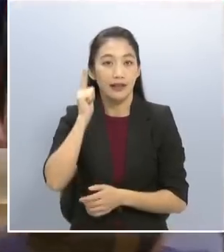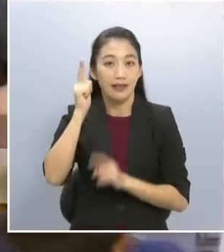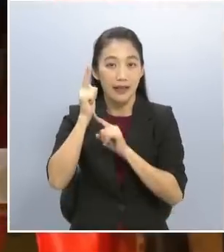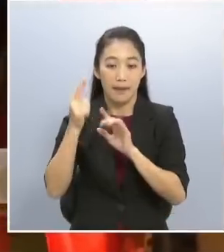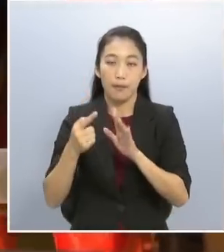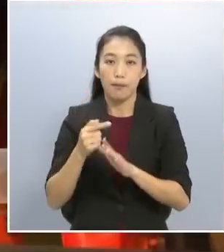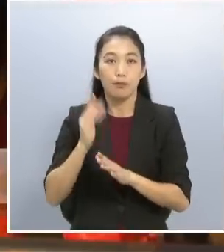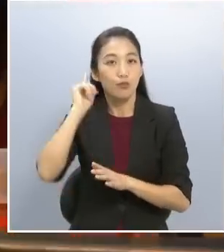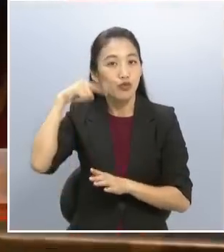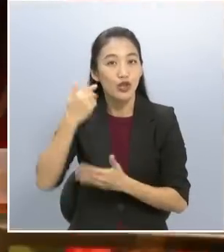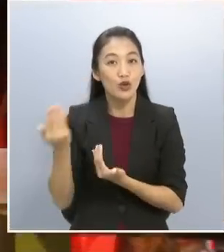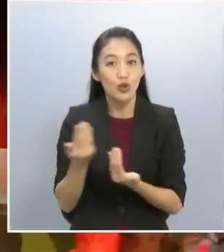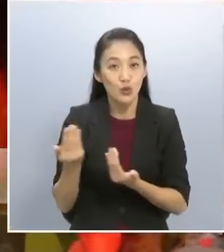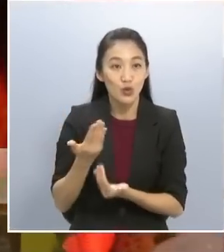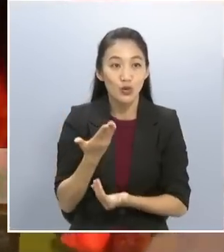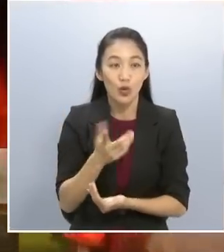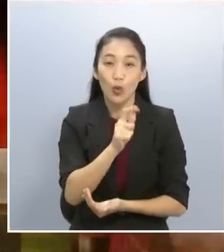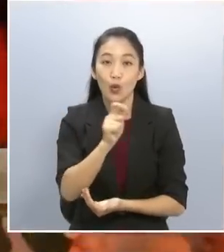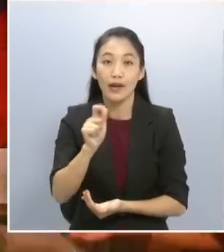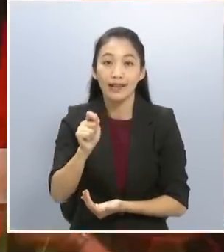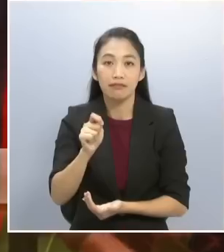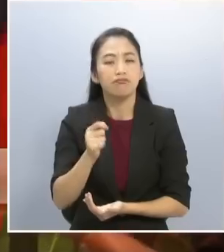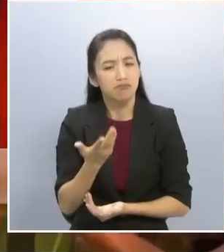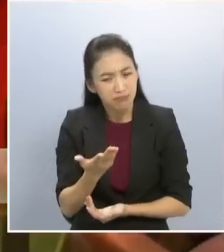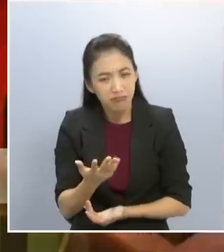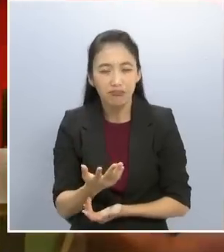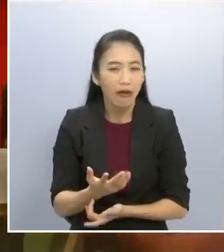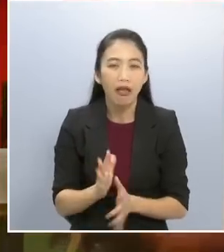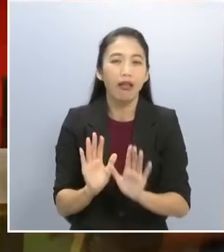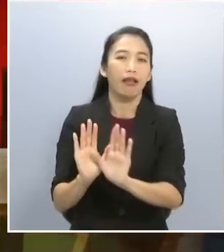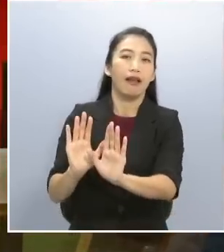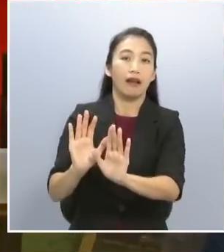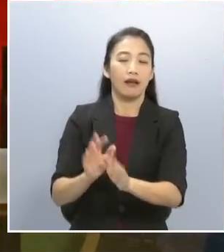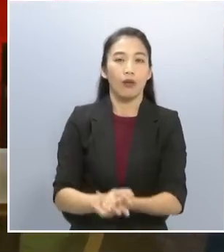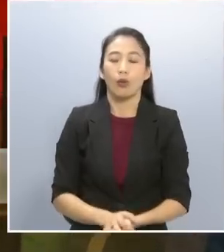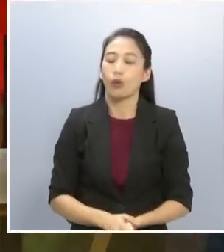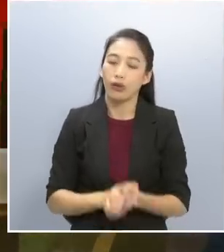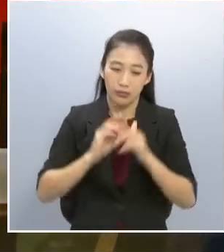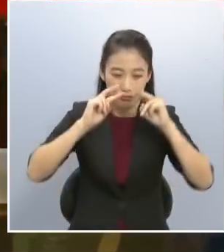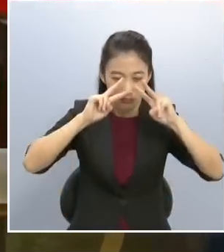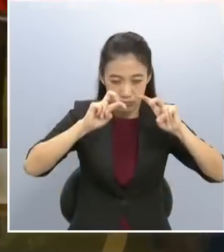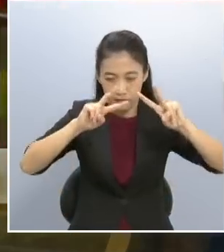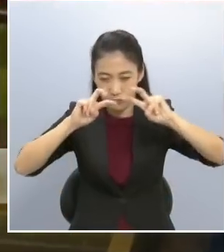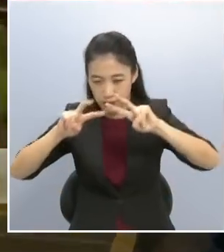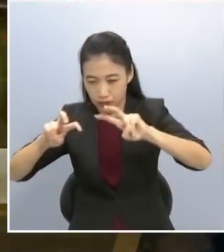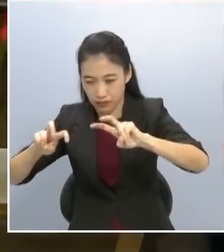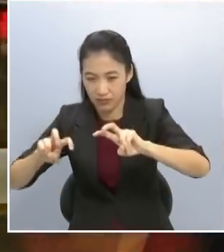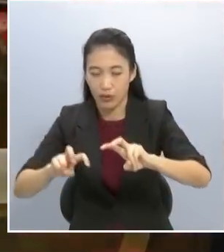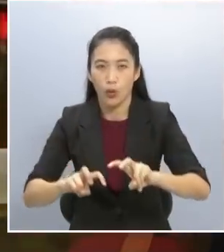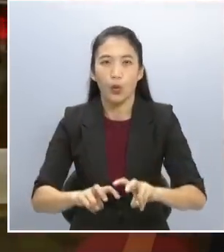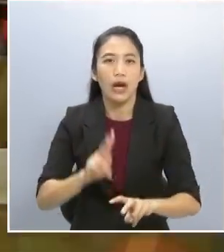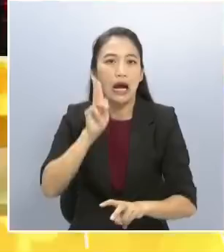ท่านผู้ชมข่าวลือนี้เนี่ยใครมองแบบวิเคราะห์คือตั้งใจจะล่อเป้าเลย